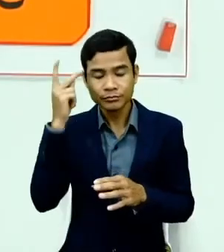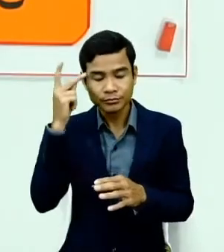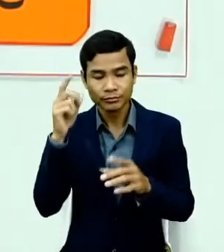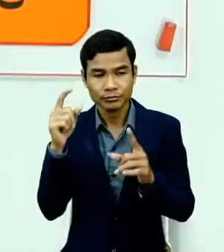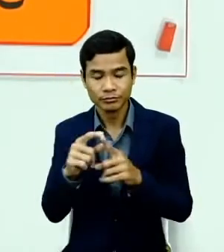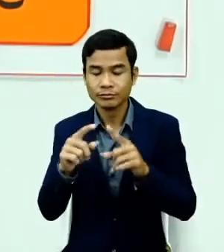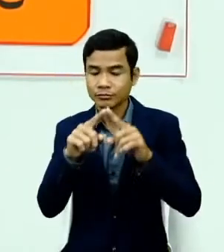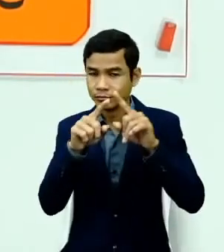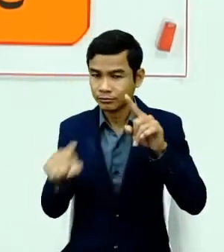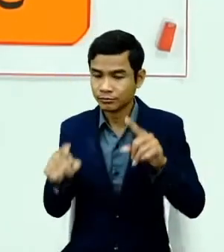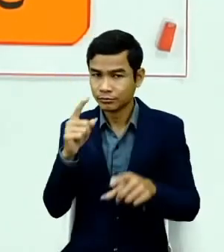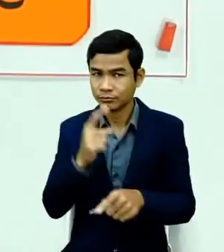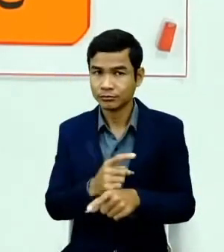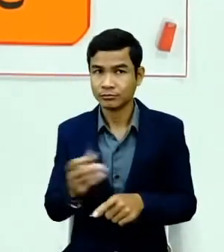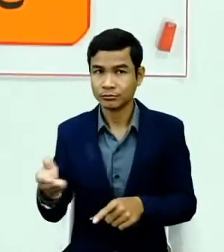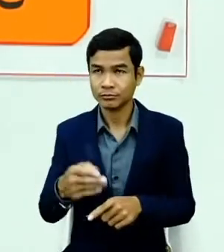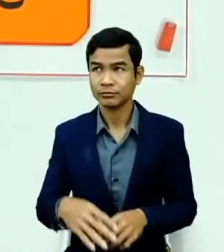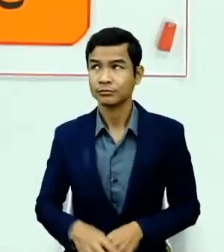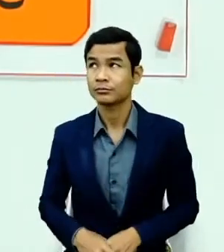ត្រូវ